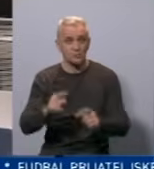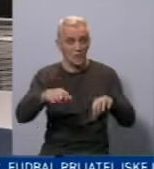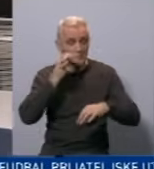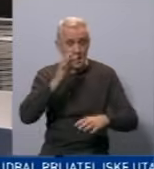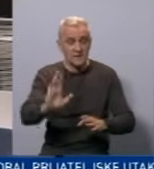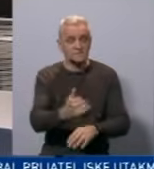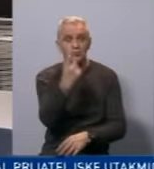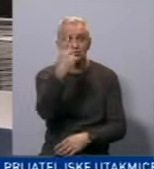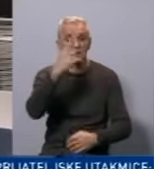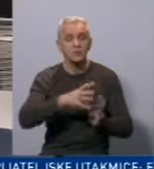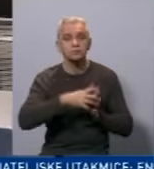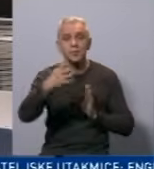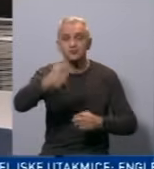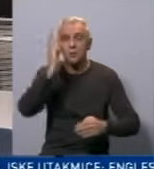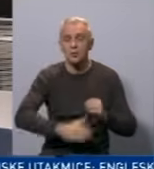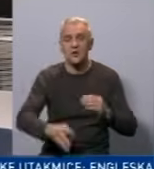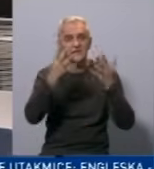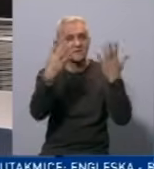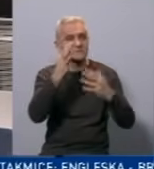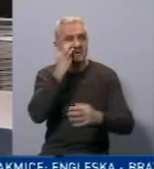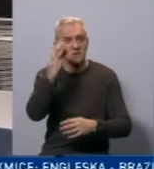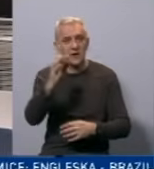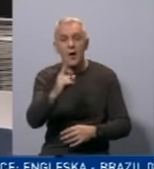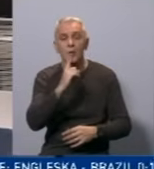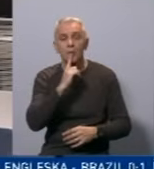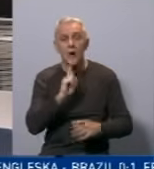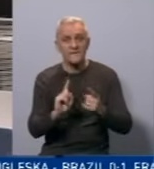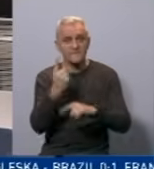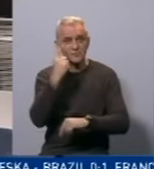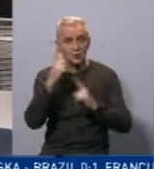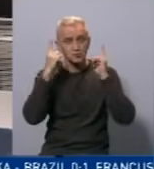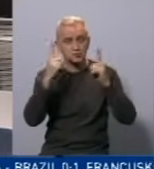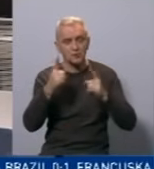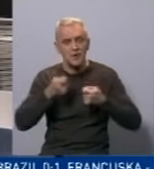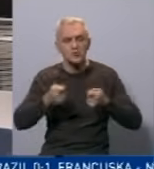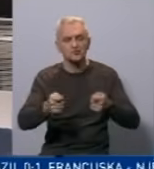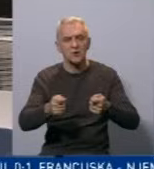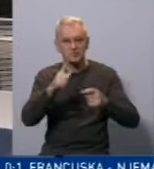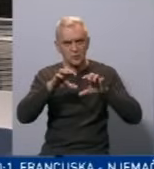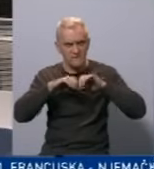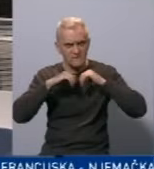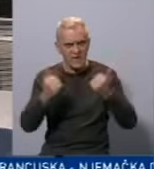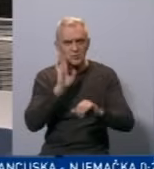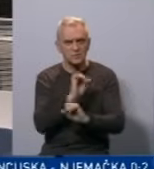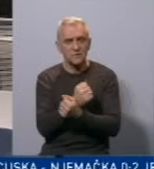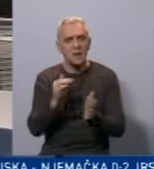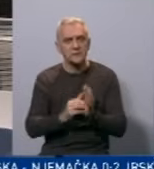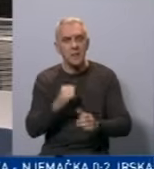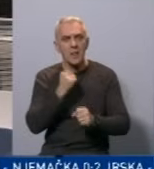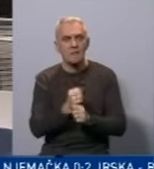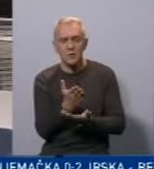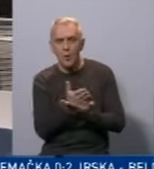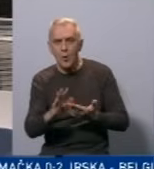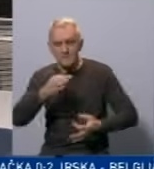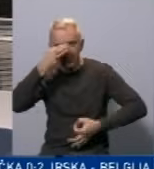Ovih dana istekao je još jedan produženi rok od 90 dana do kojeg je Visokosudsko i tužilačko vijeće BiH trebalo uspostaviti